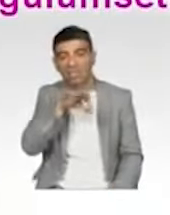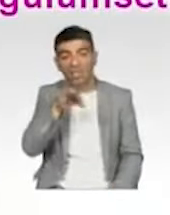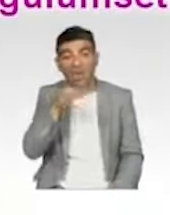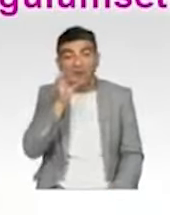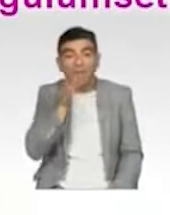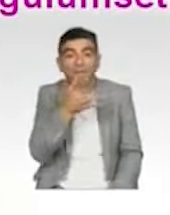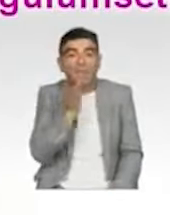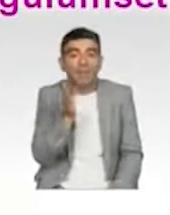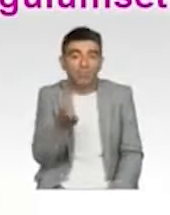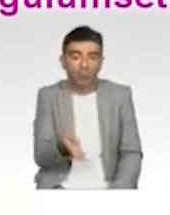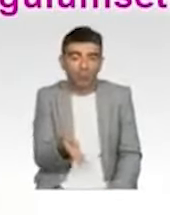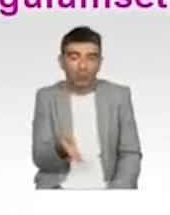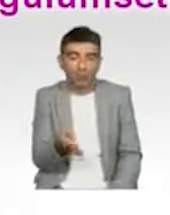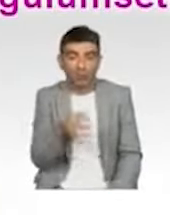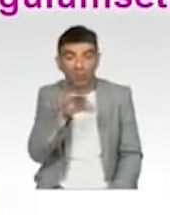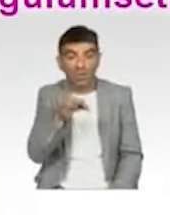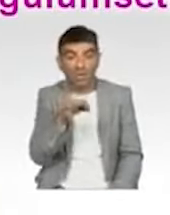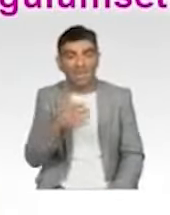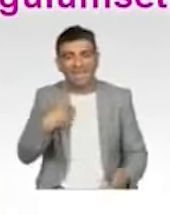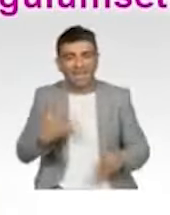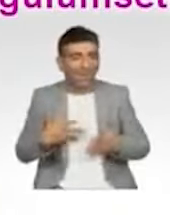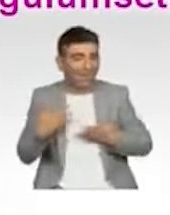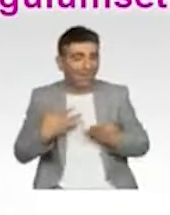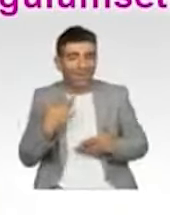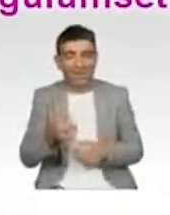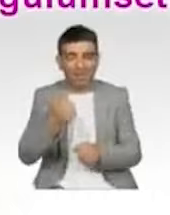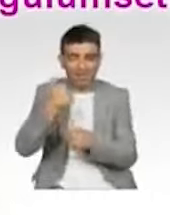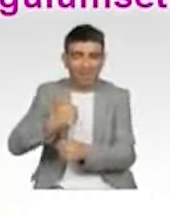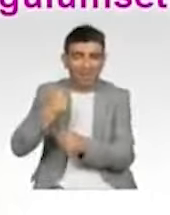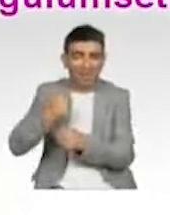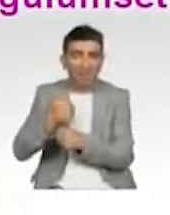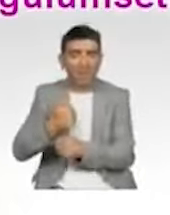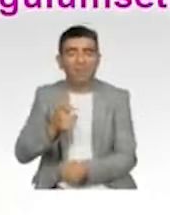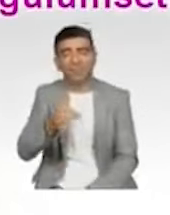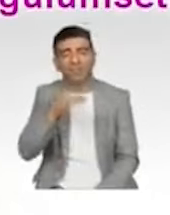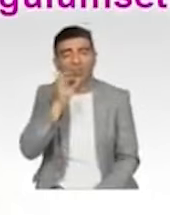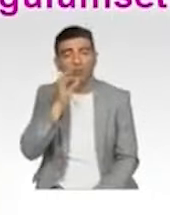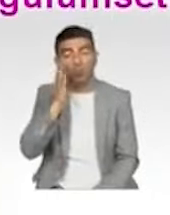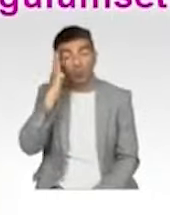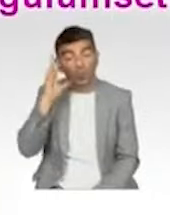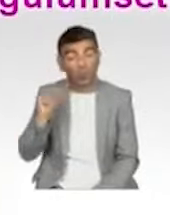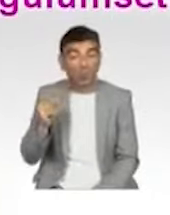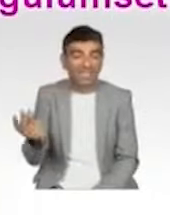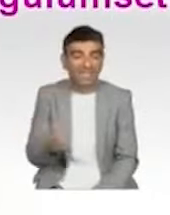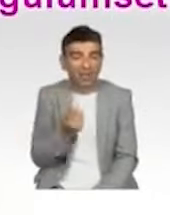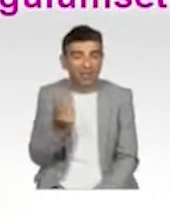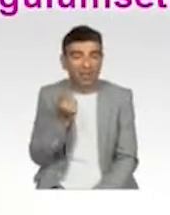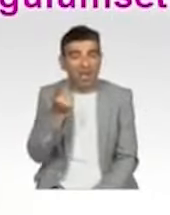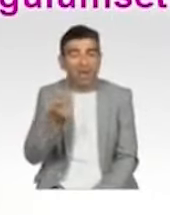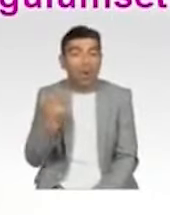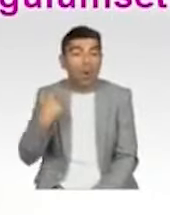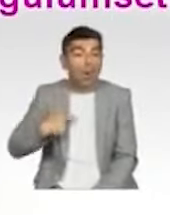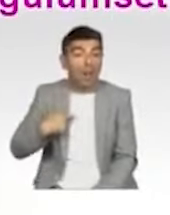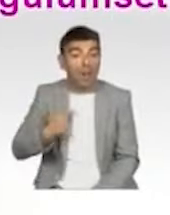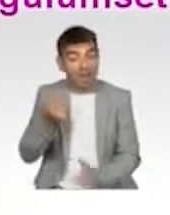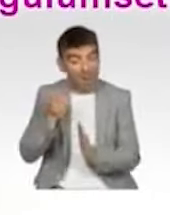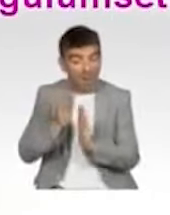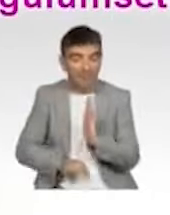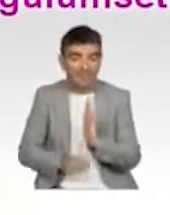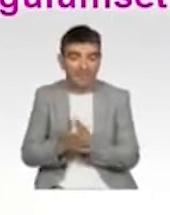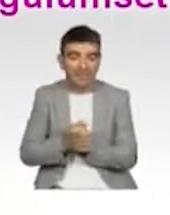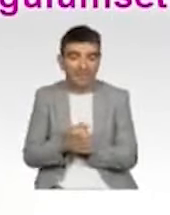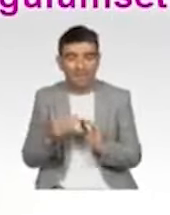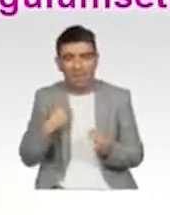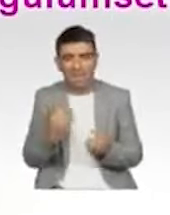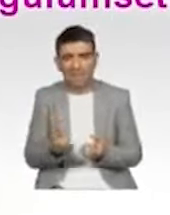tüketmeyi bilmiyoruz. Yani çayı keyfine demlik demlik içiyoruz. Öyle değil. Uykular kaçar, uykunun kalitesi azalır. Valla ben şu dediklerimizin...